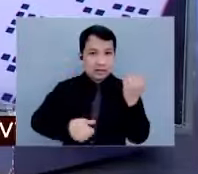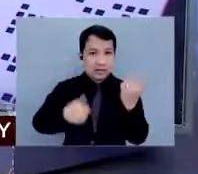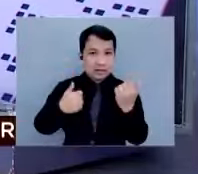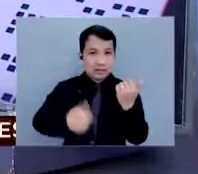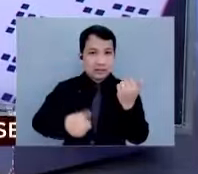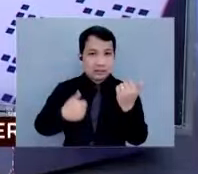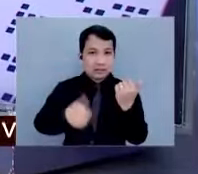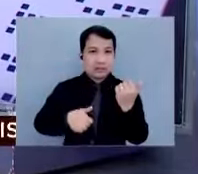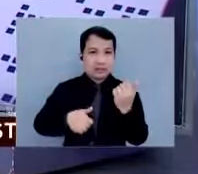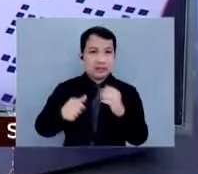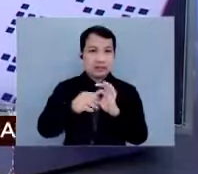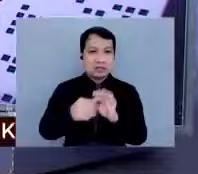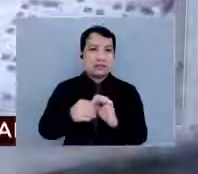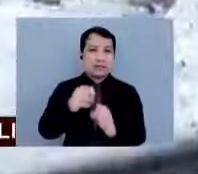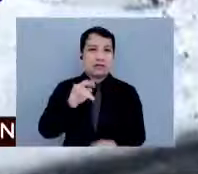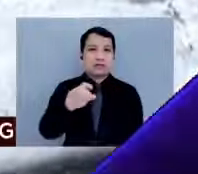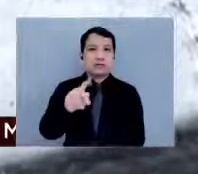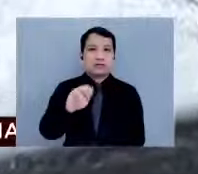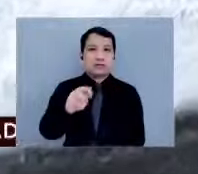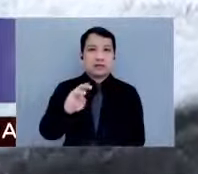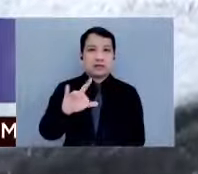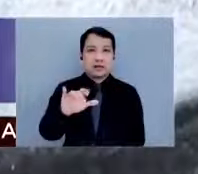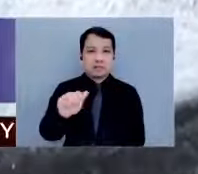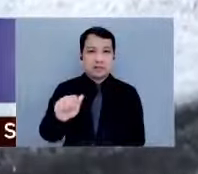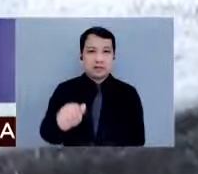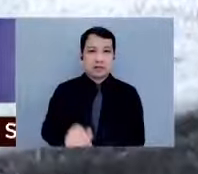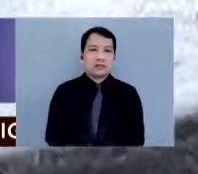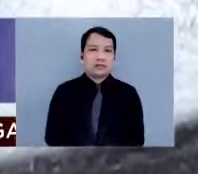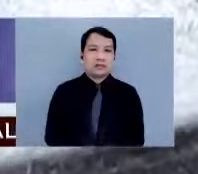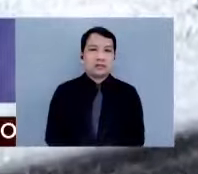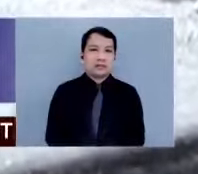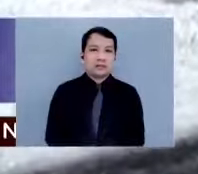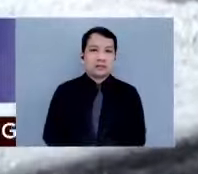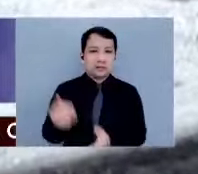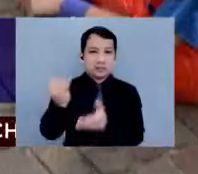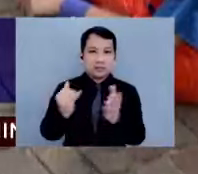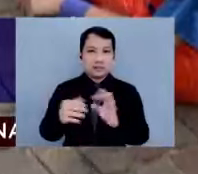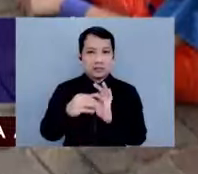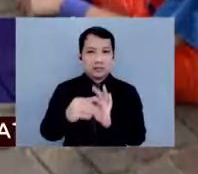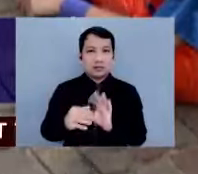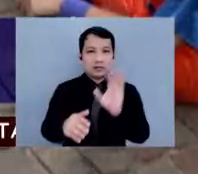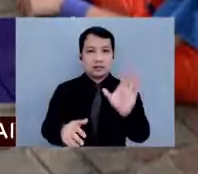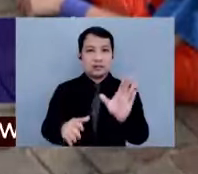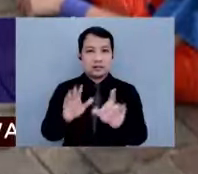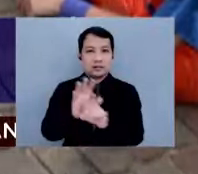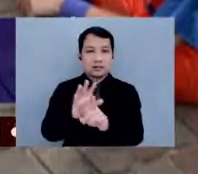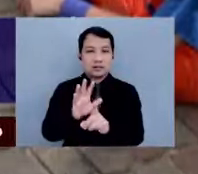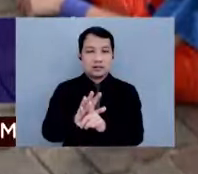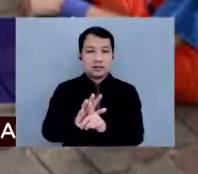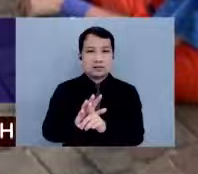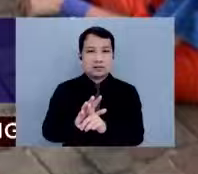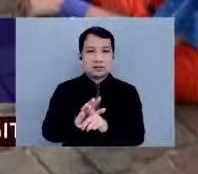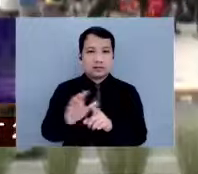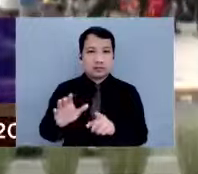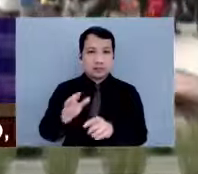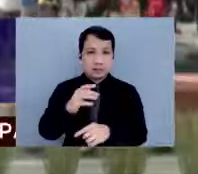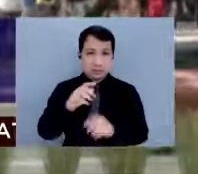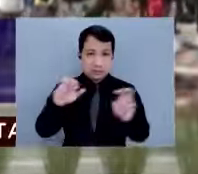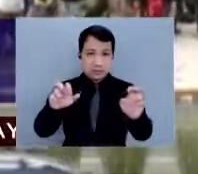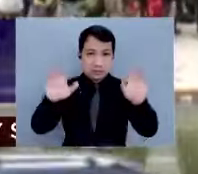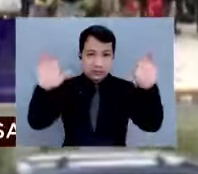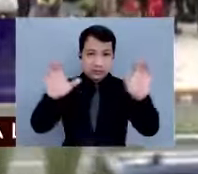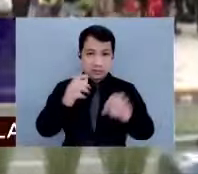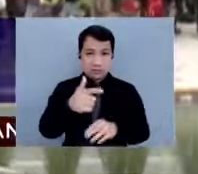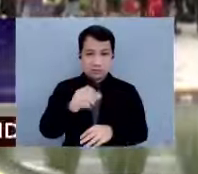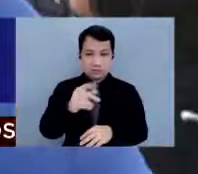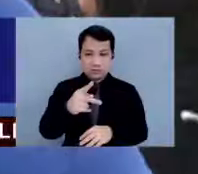creator Akira Toriyama. Inuit nila sa kalsada ang sikat na Dragon Ball character na si Goku. Meron ding